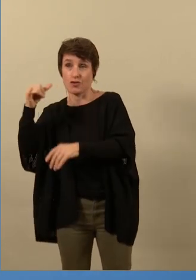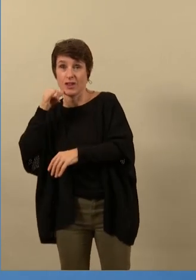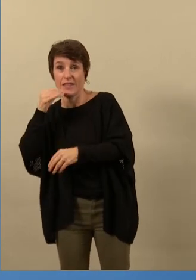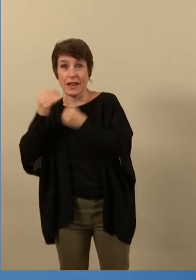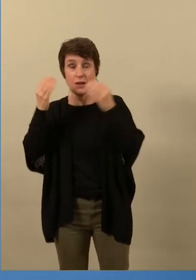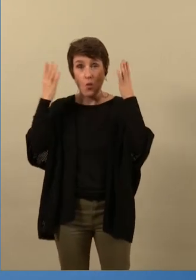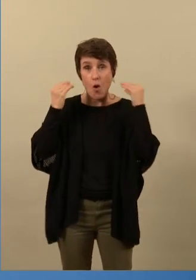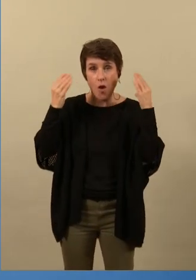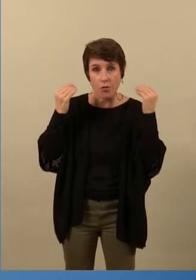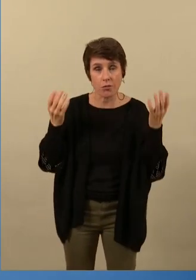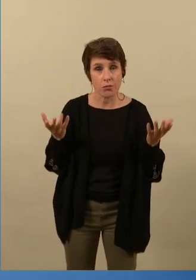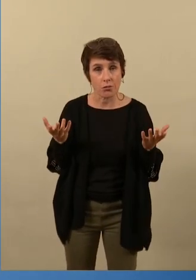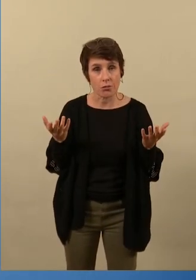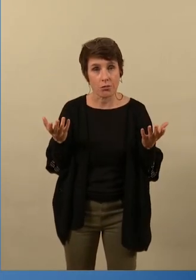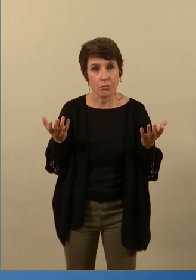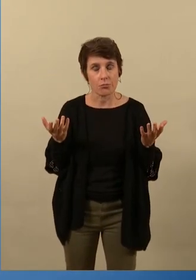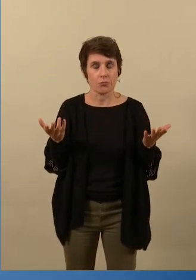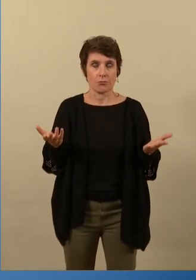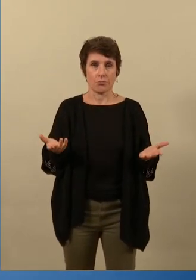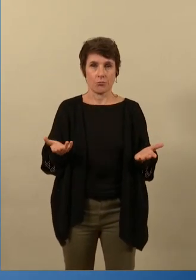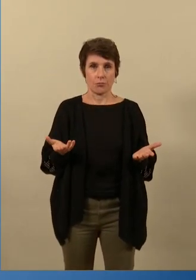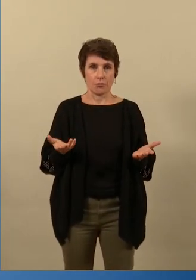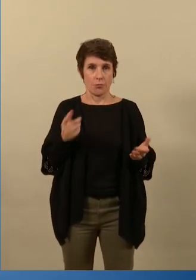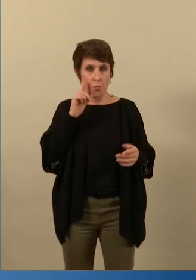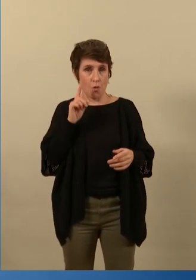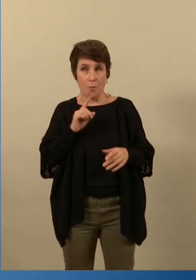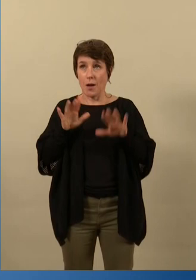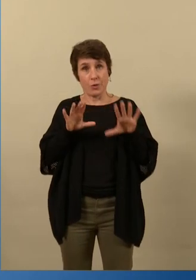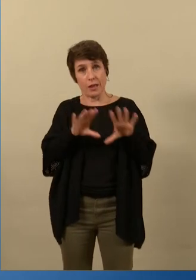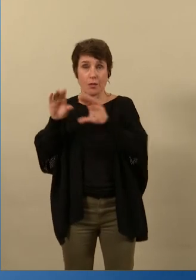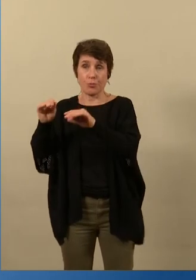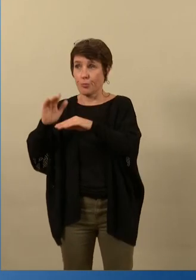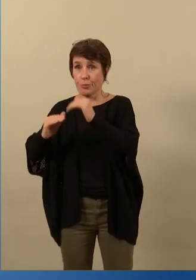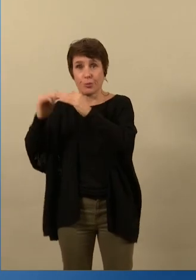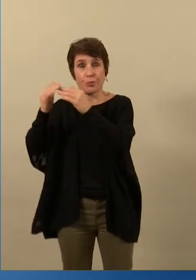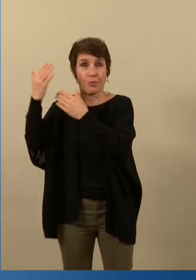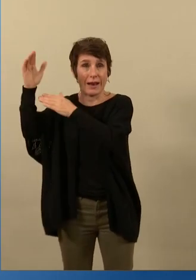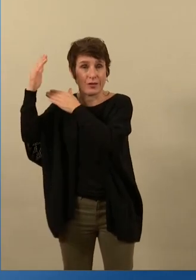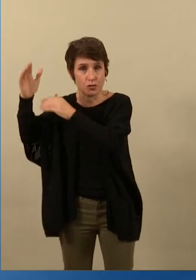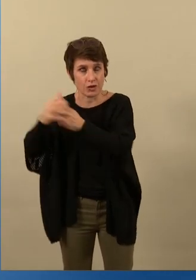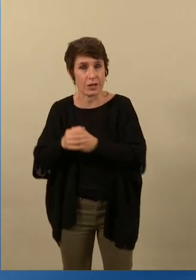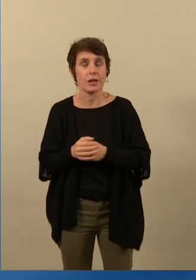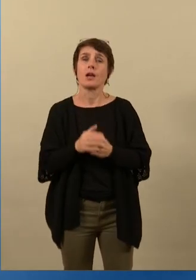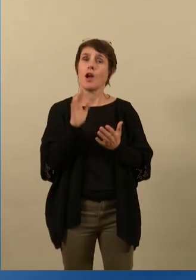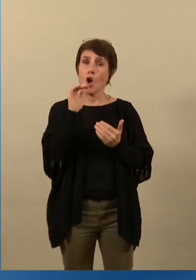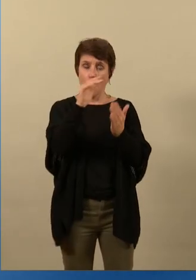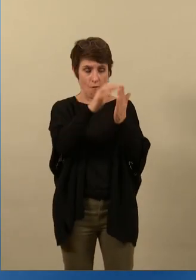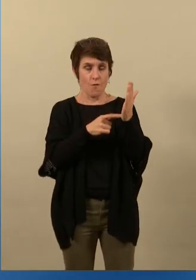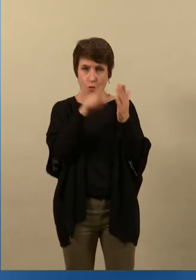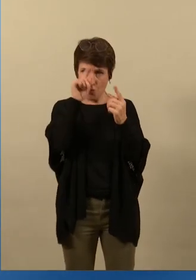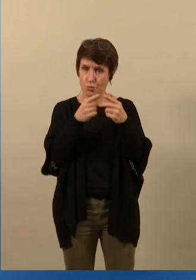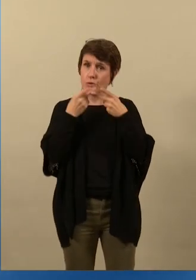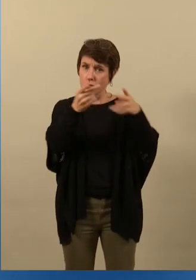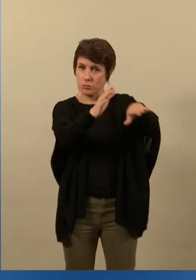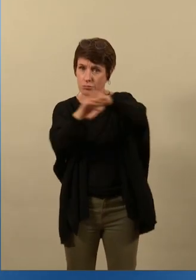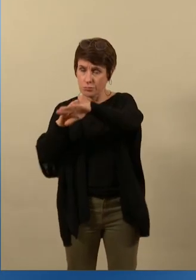ne ser ne serae pas à exclure ce vœu permet de rappeler à Laurent vquier et